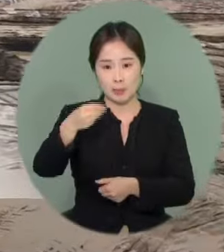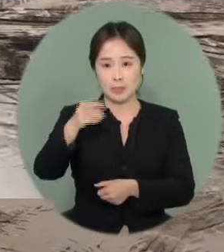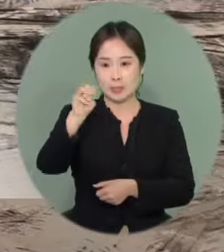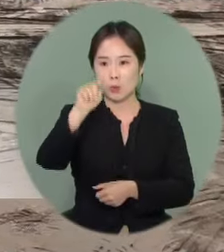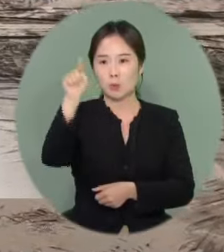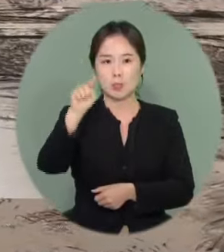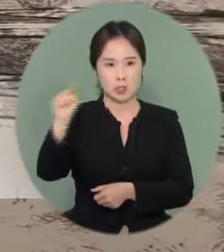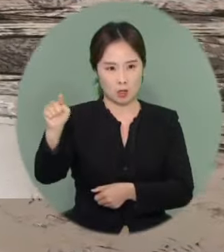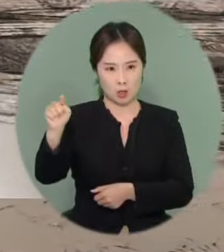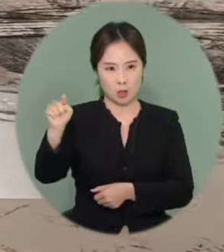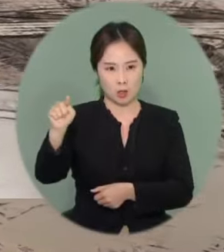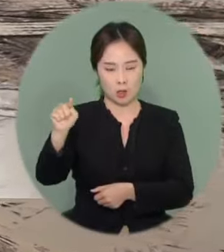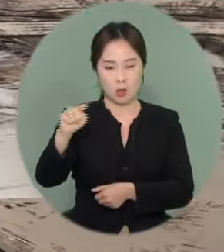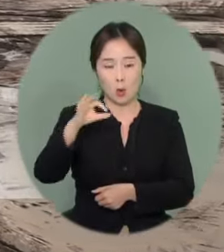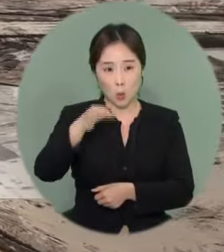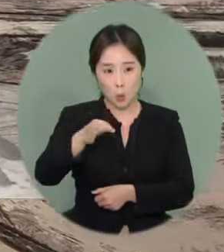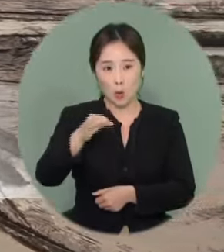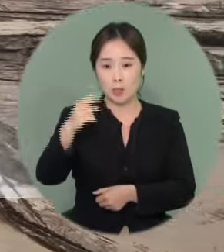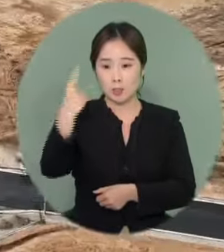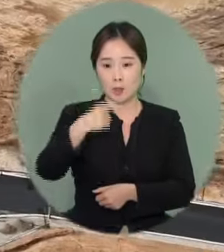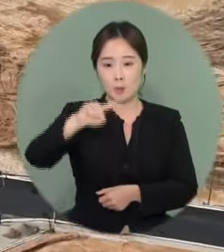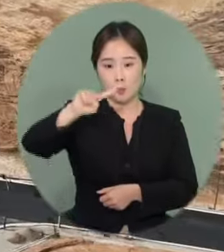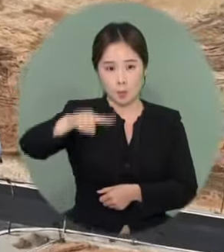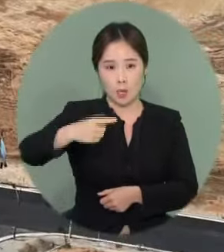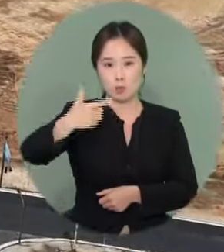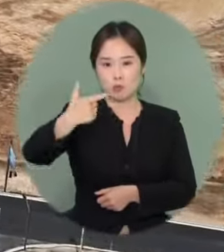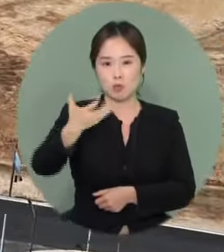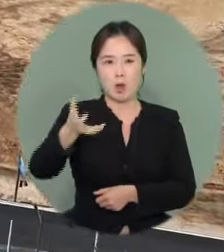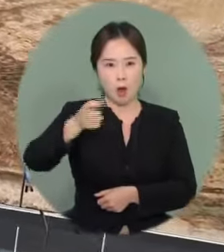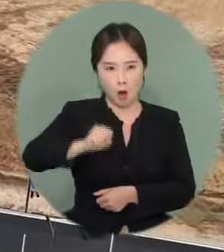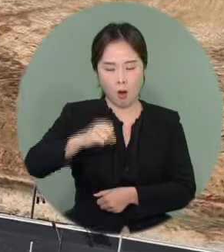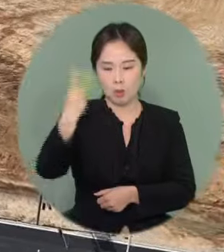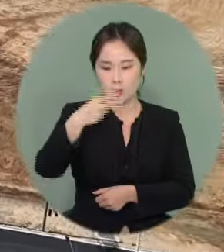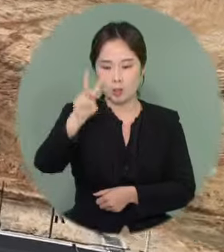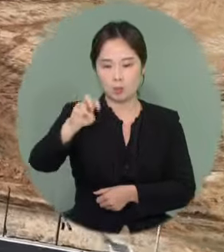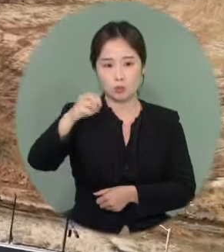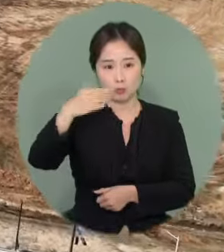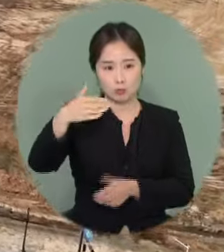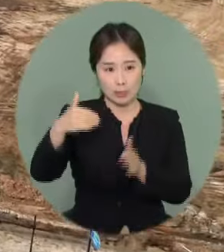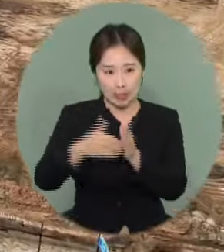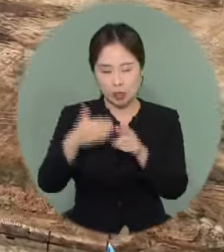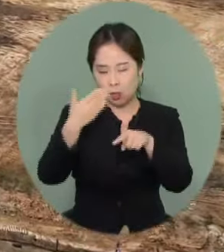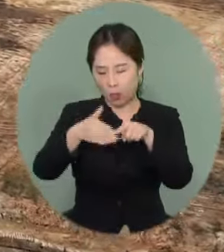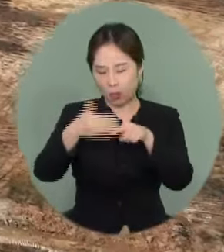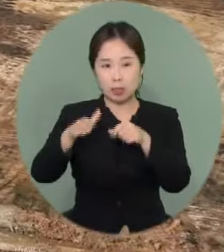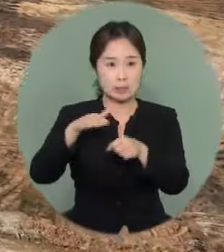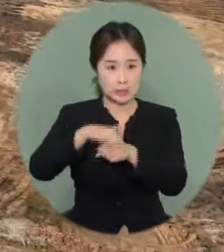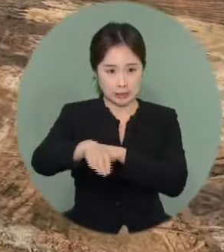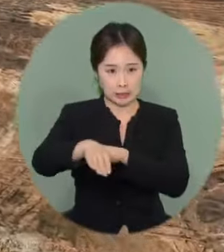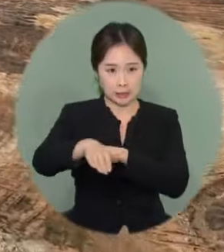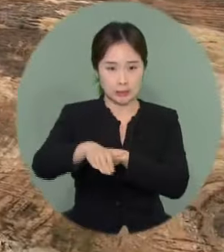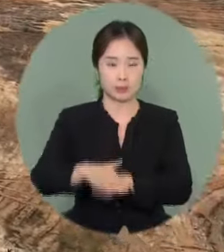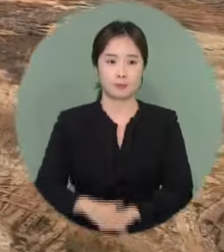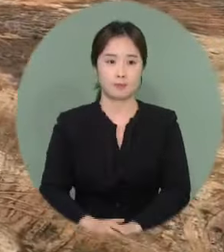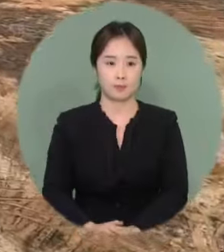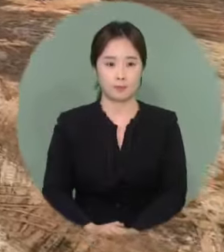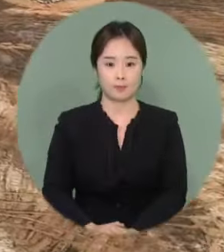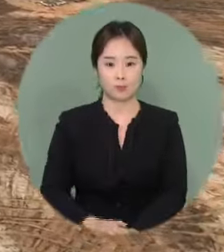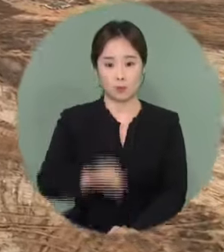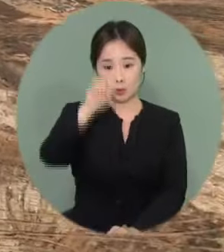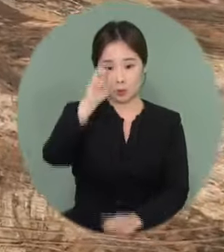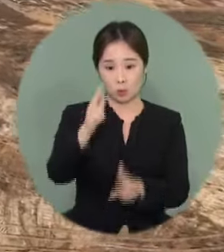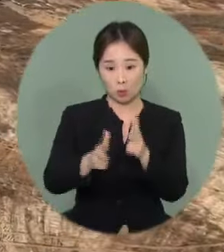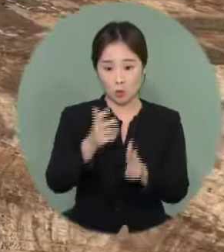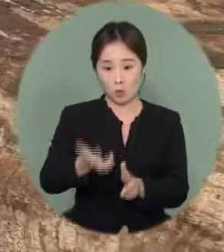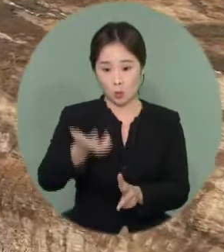제곱미터, 대금은 1,160억여 원으로 2029년까지 분할 납부하는 방식입니다. 이로써